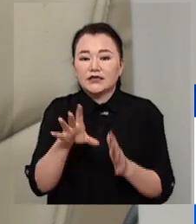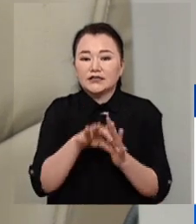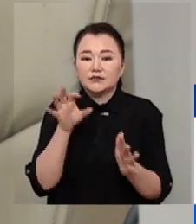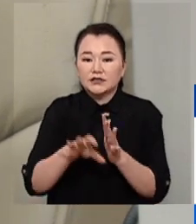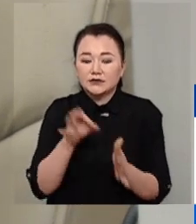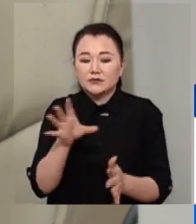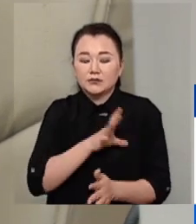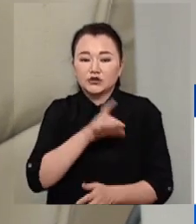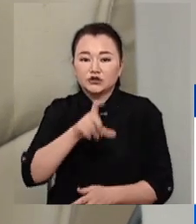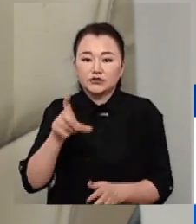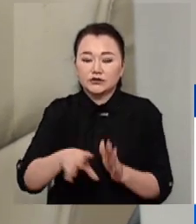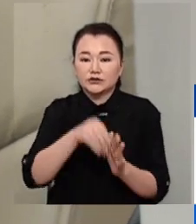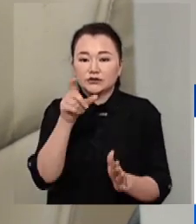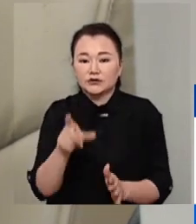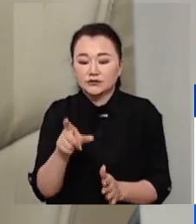избранных кандидата